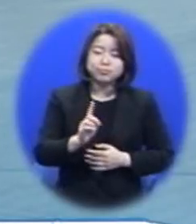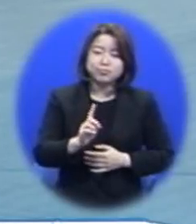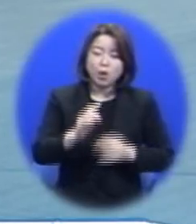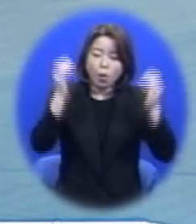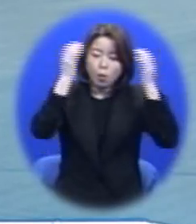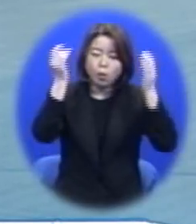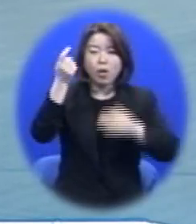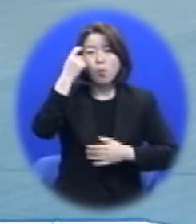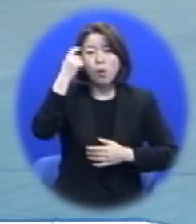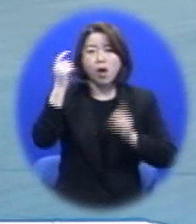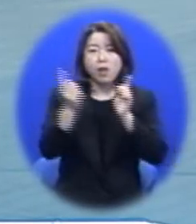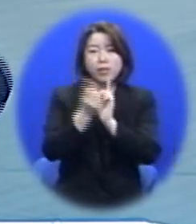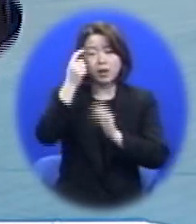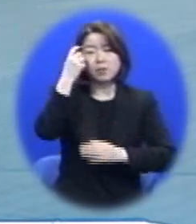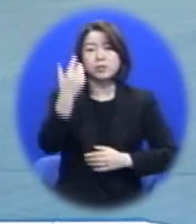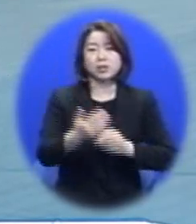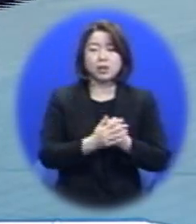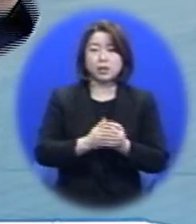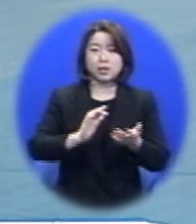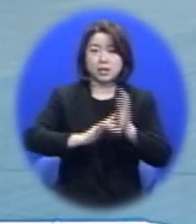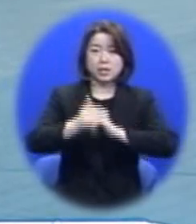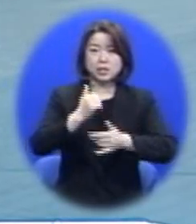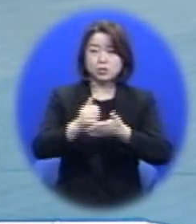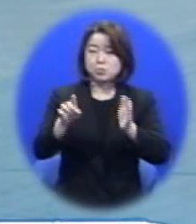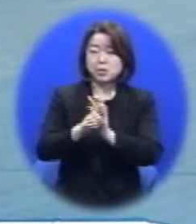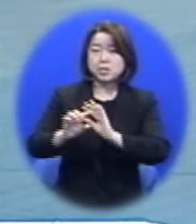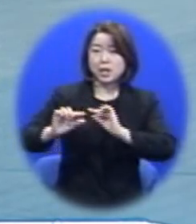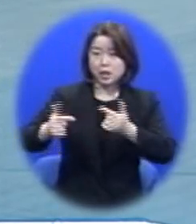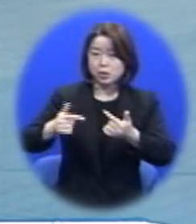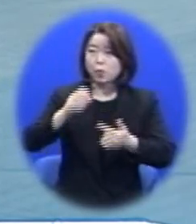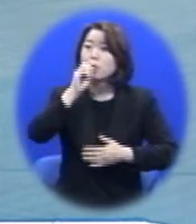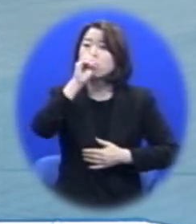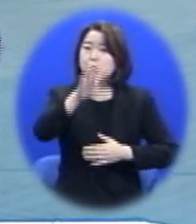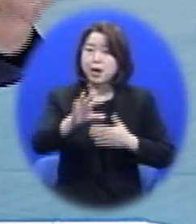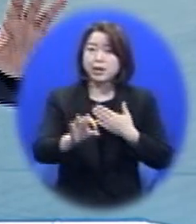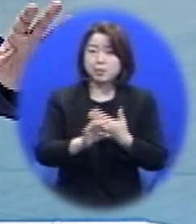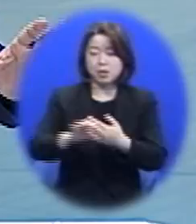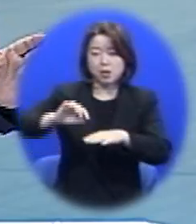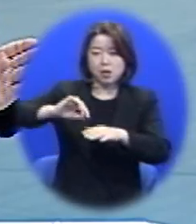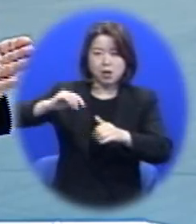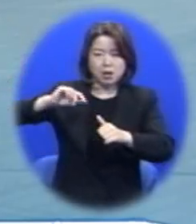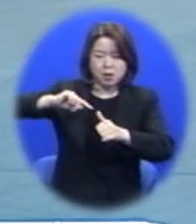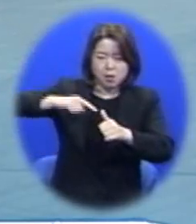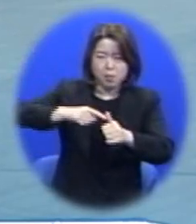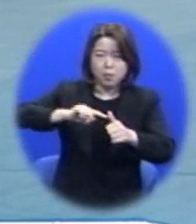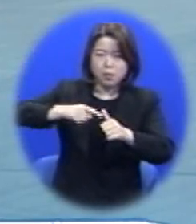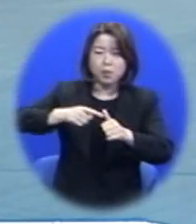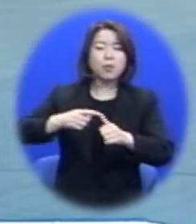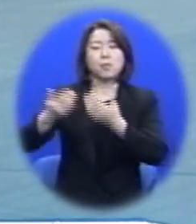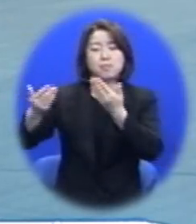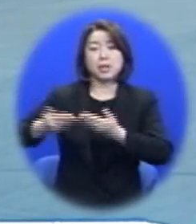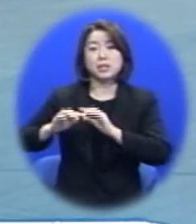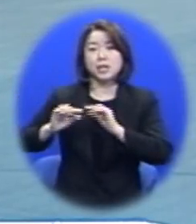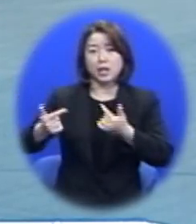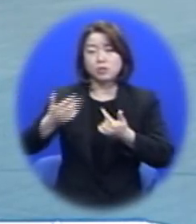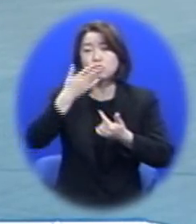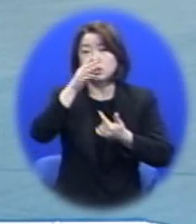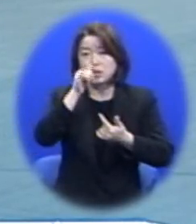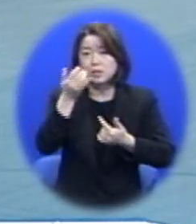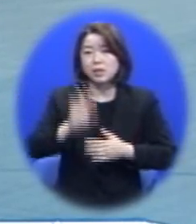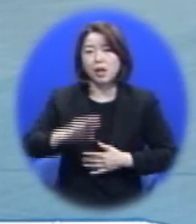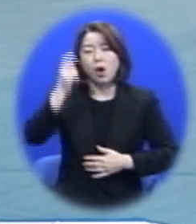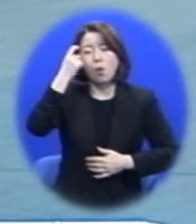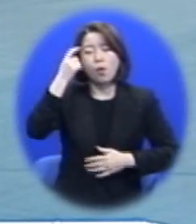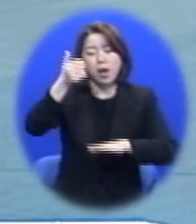왜 당합니까? 예수 안 믿겠다고만 하면 얼마든지 고문을 당하지 않고 살아날 길이 있는데